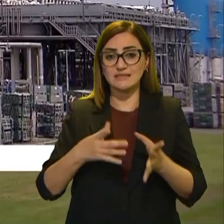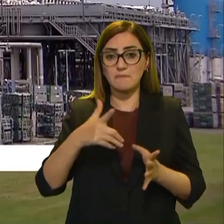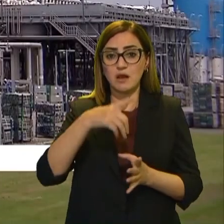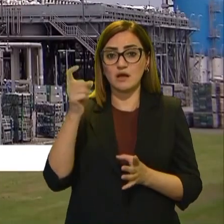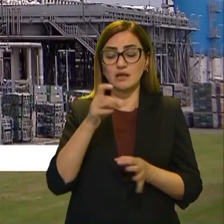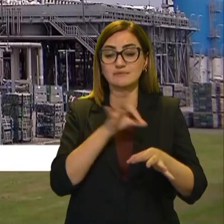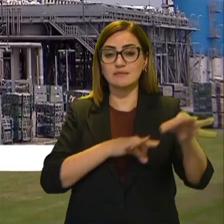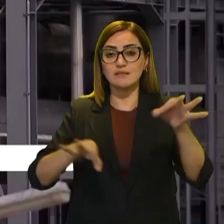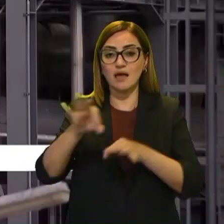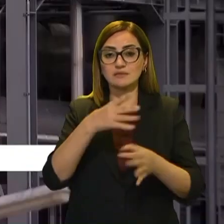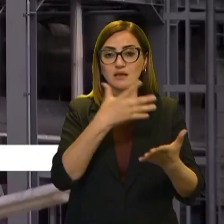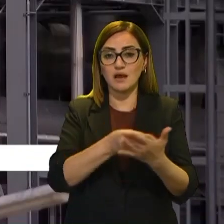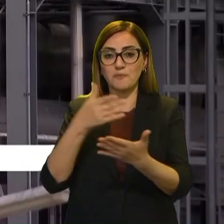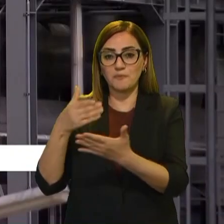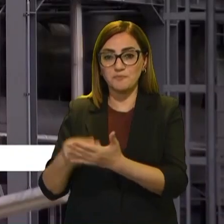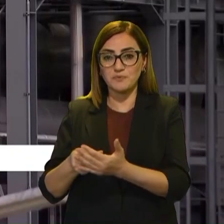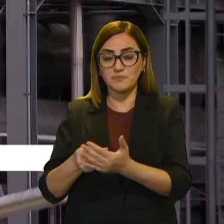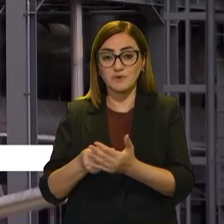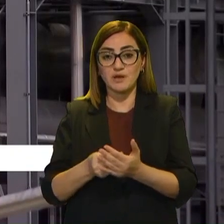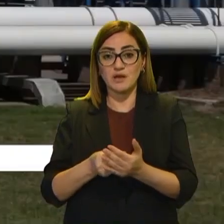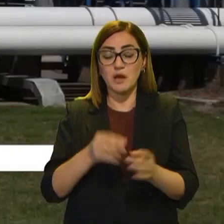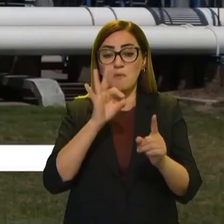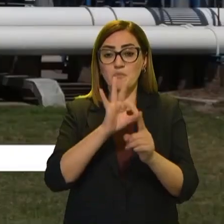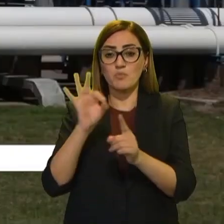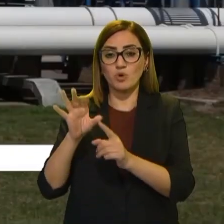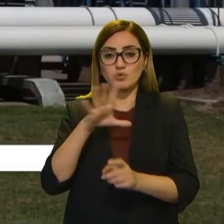da yataq üzrə mövcud hasilatın pay bölgüsü haqqında